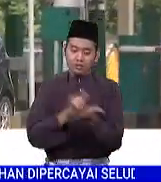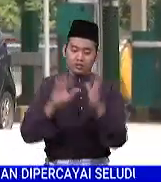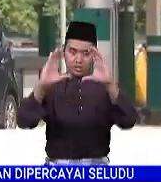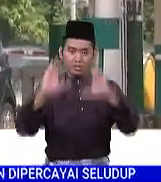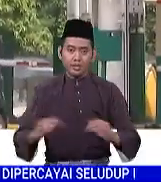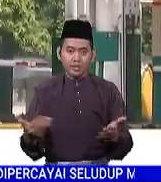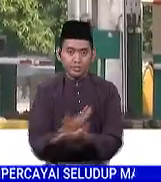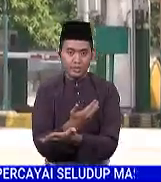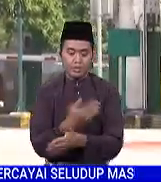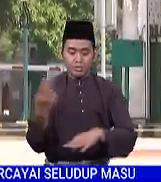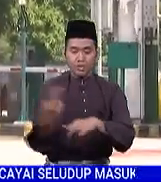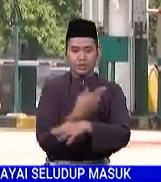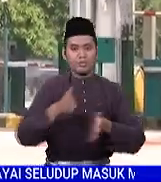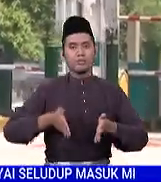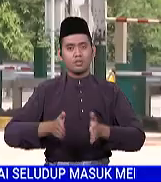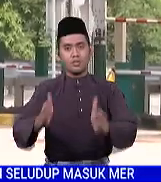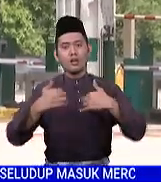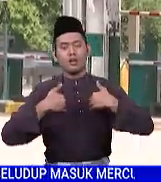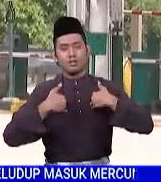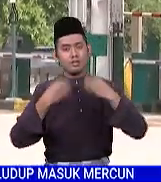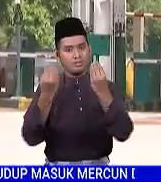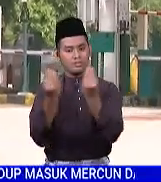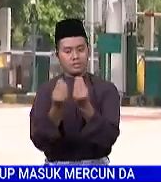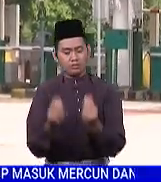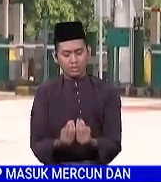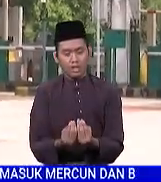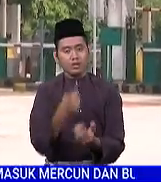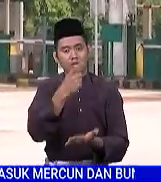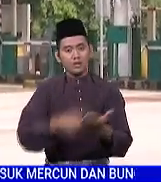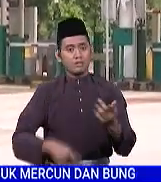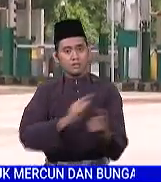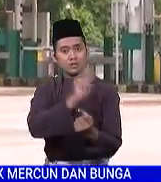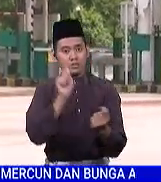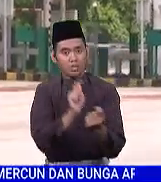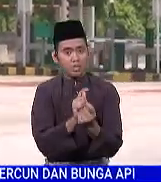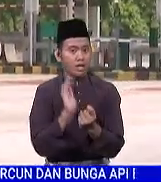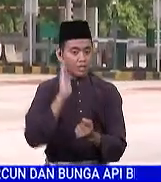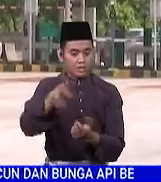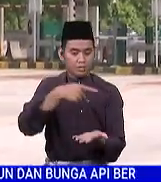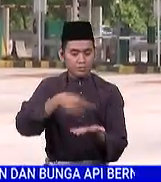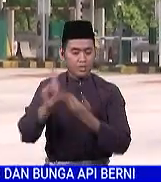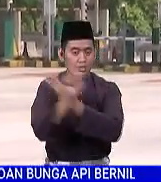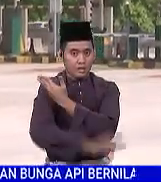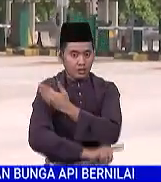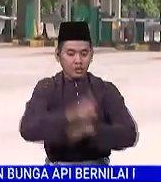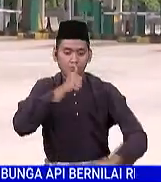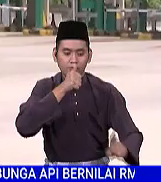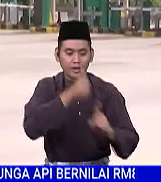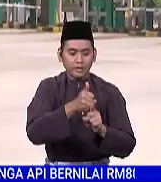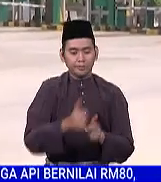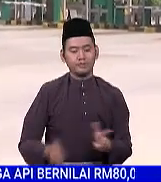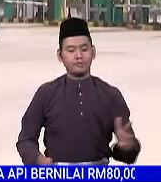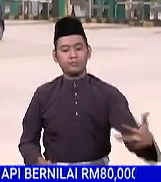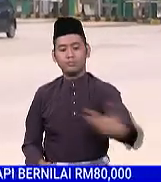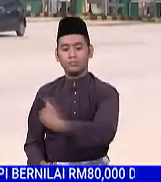Pengguna lebuh raya yang didapati mempunyai kadar tol tidak munasabah akan dikenakan kompaun selain di arah berpatah balik.